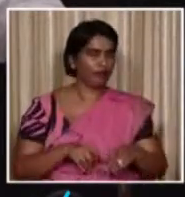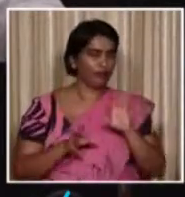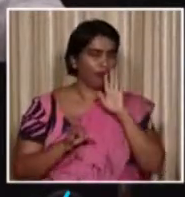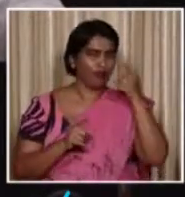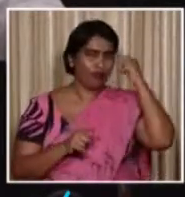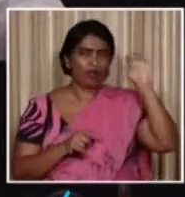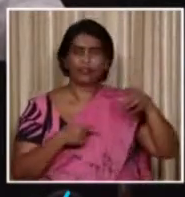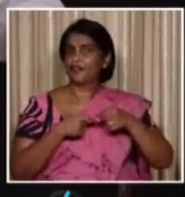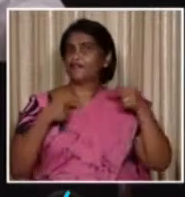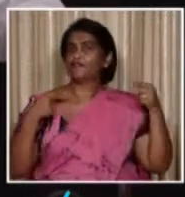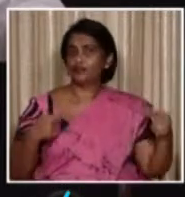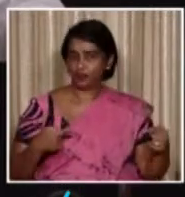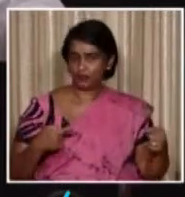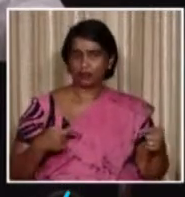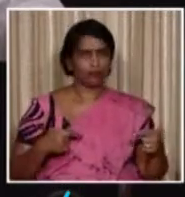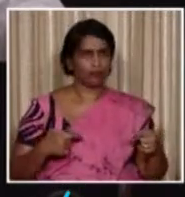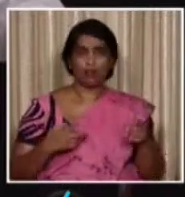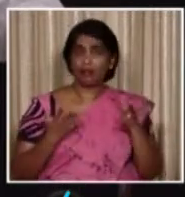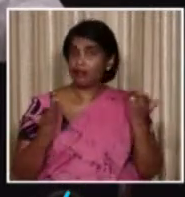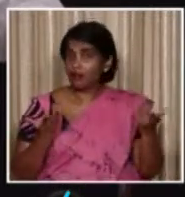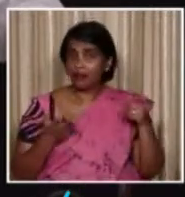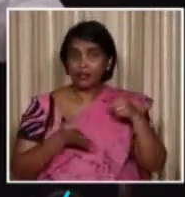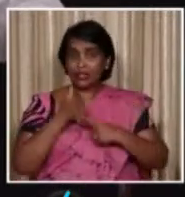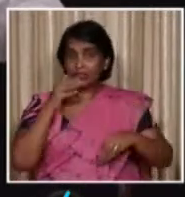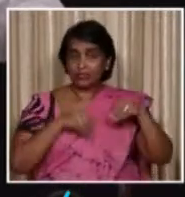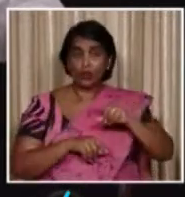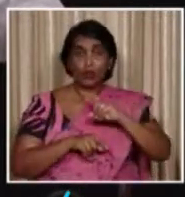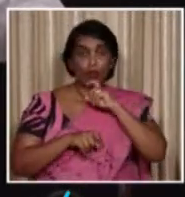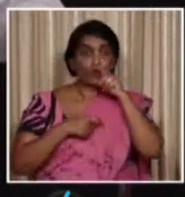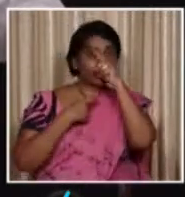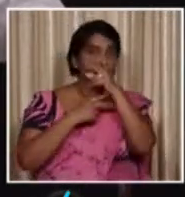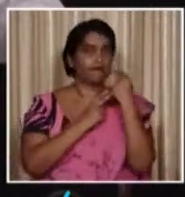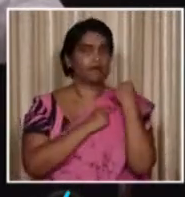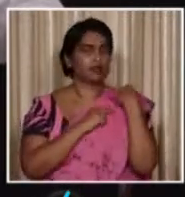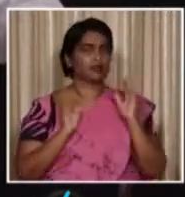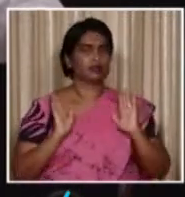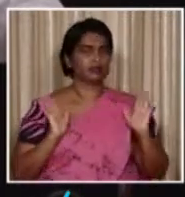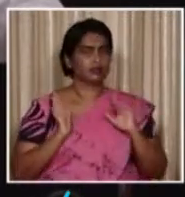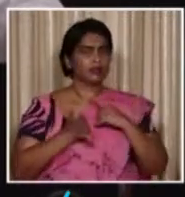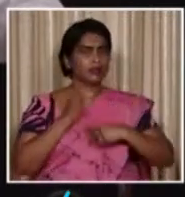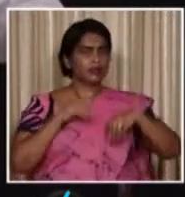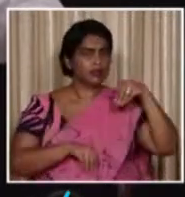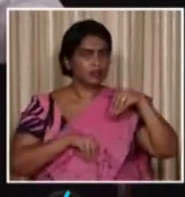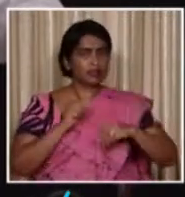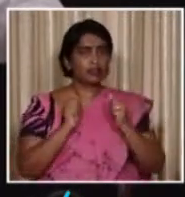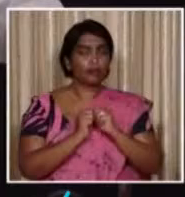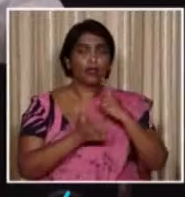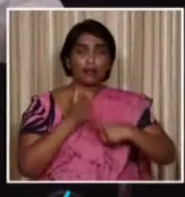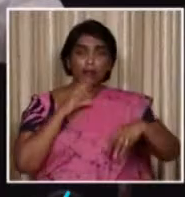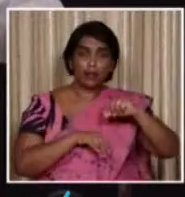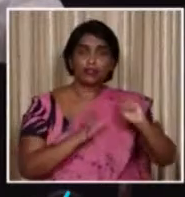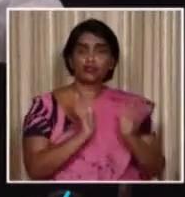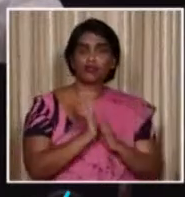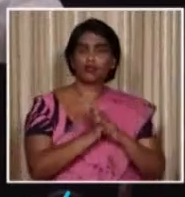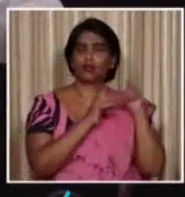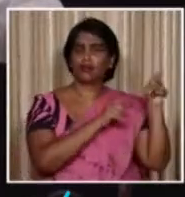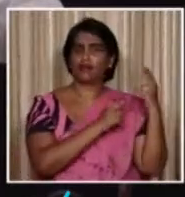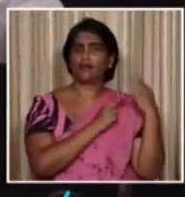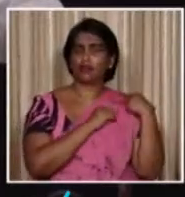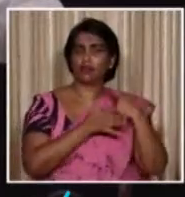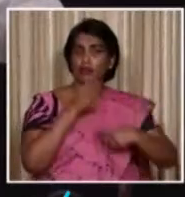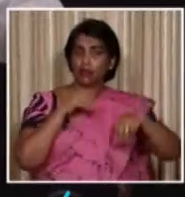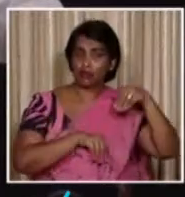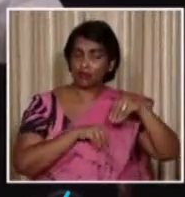විරුද්ධව එහෙම නැතුව ඡන්දේ පැවැත්වීම අධිකරණ කාර්යභාරයක් නෙවෙයි ඡන්දේ පැවැත්වීම මැතිවරණ කොමිසමේ කාර්යභාරයයි මැතිවරණ